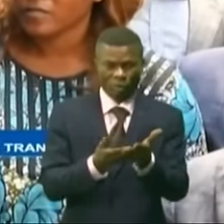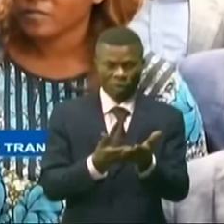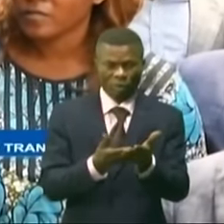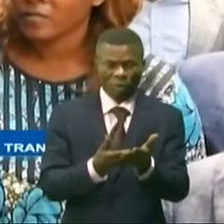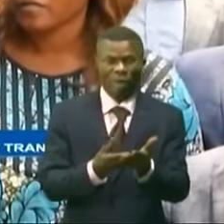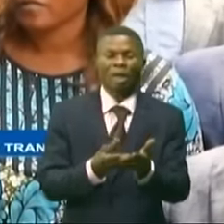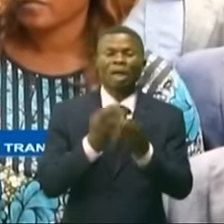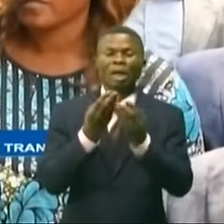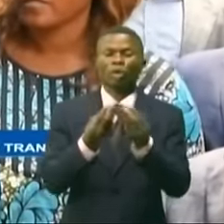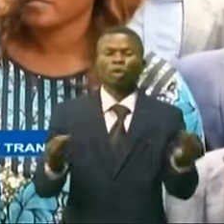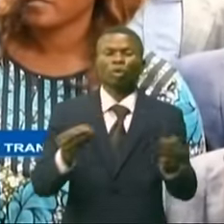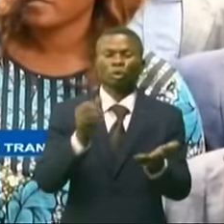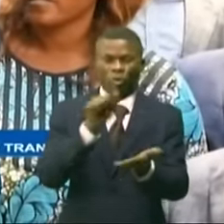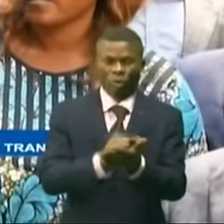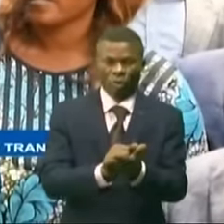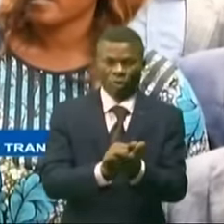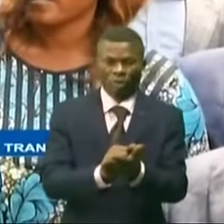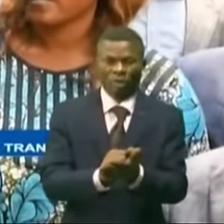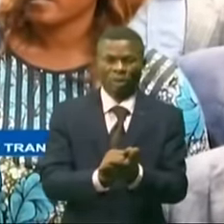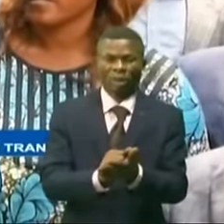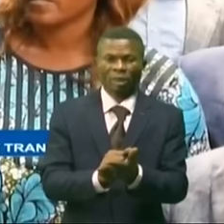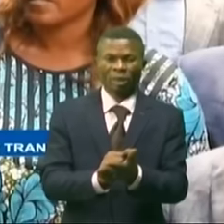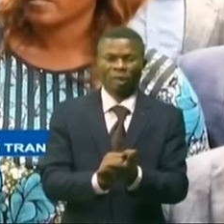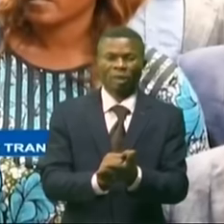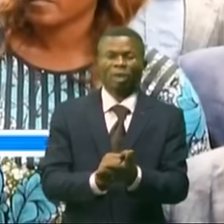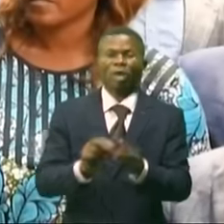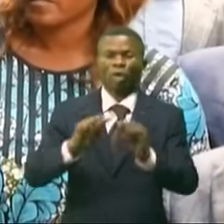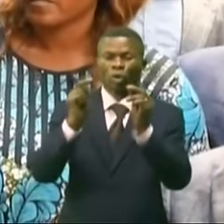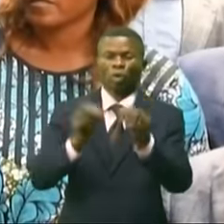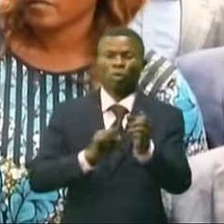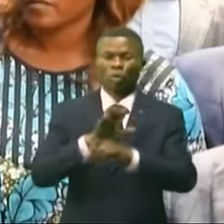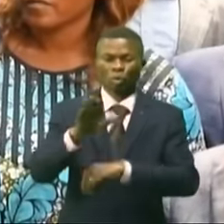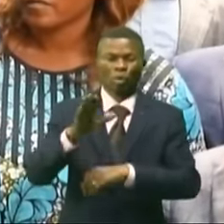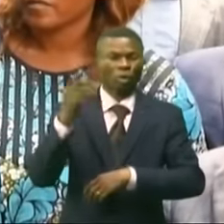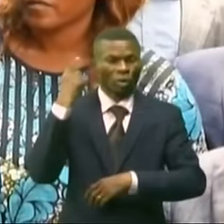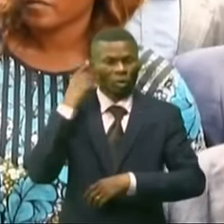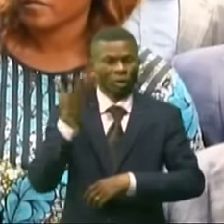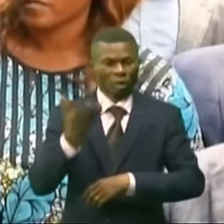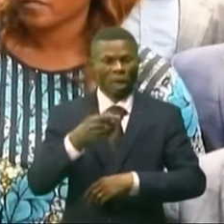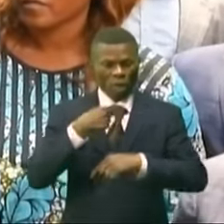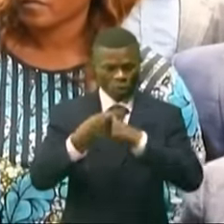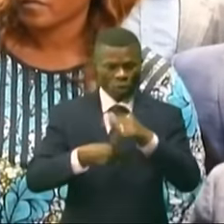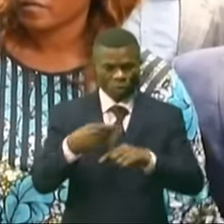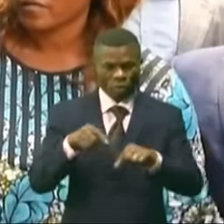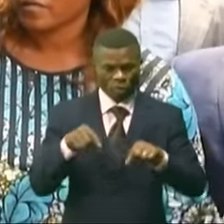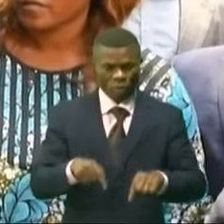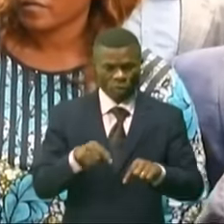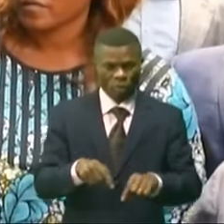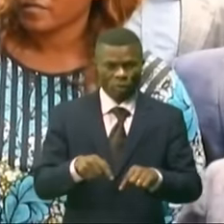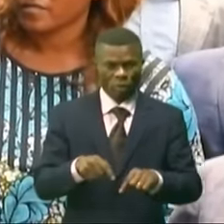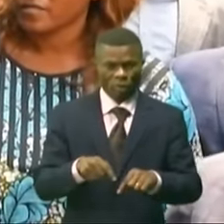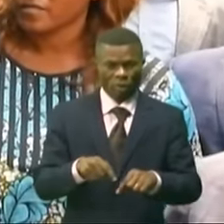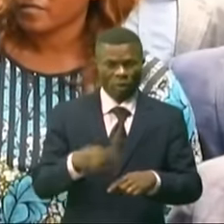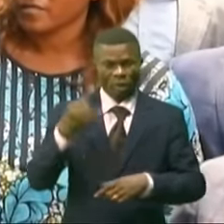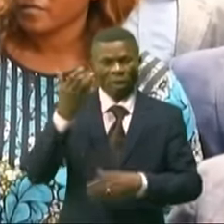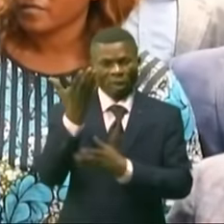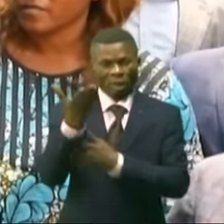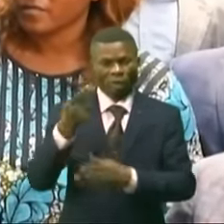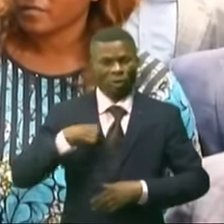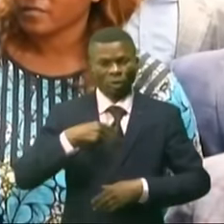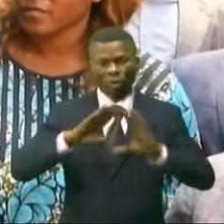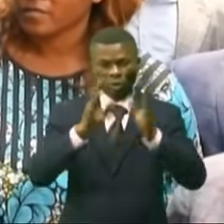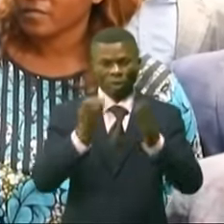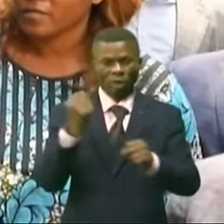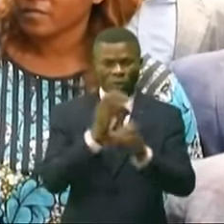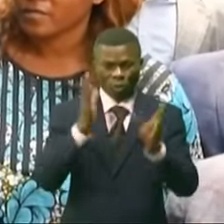les suivantes un audit diriganté par son excellence qui commence aujourd'hui et il est demandé à tous les